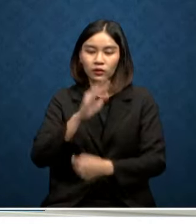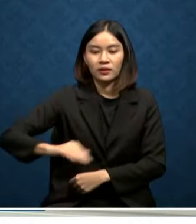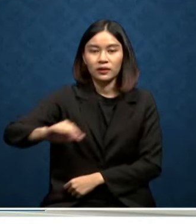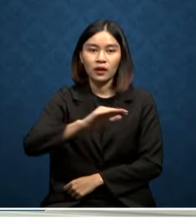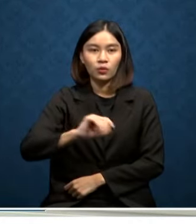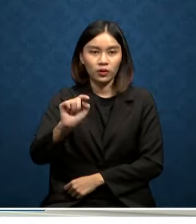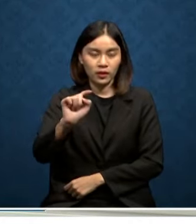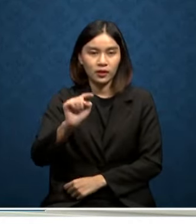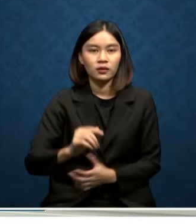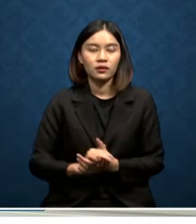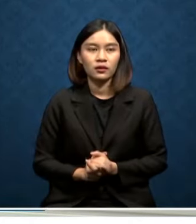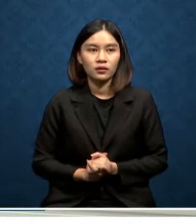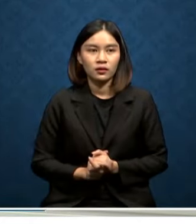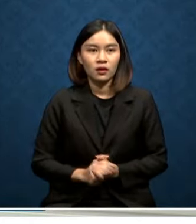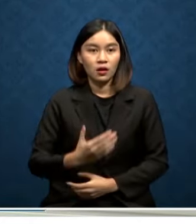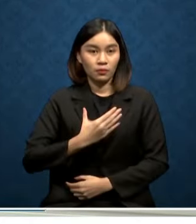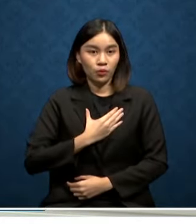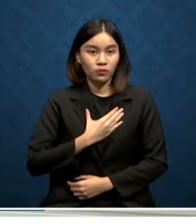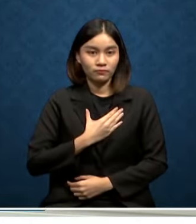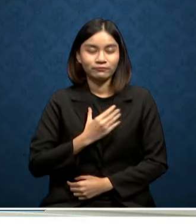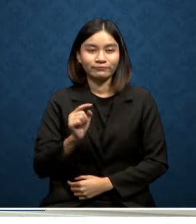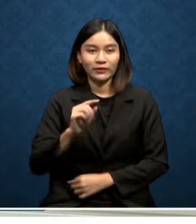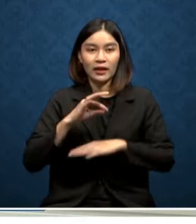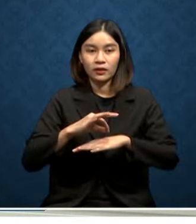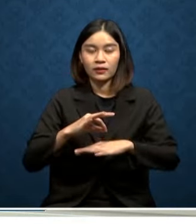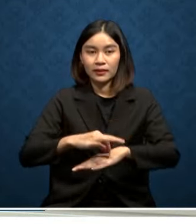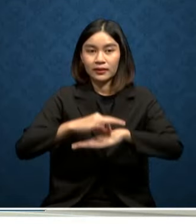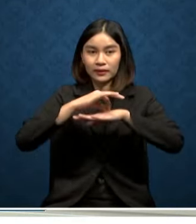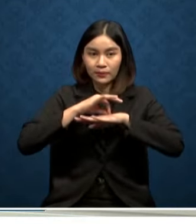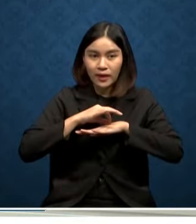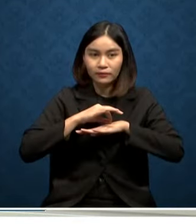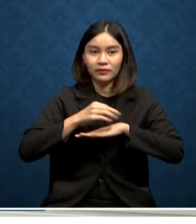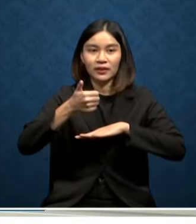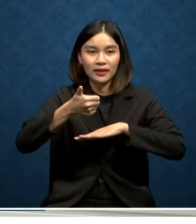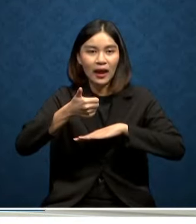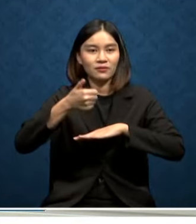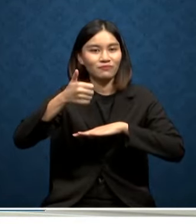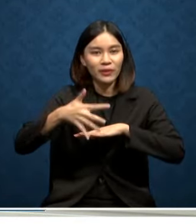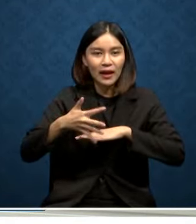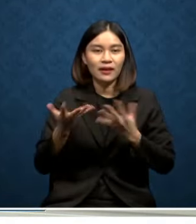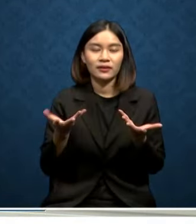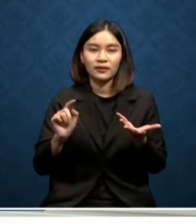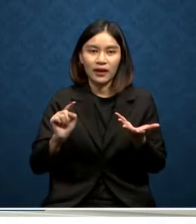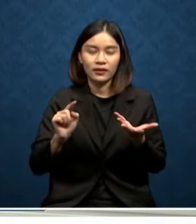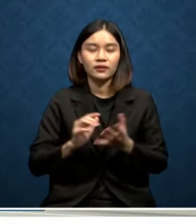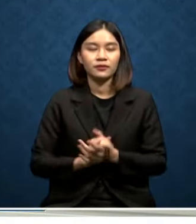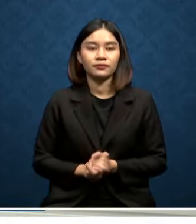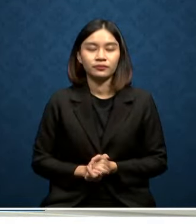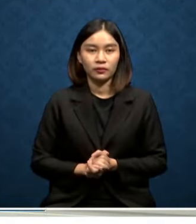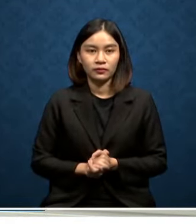าไม่ว่าผมจะได้รับการเลือกในตำแหน่งที่ได้รับการนำเสนอไว้หรือไม่ก็ต